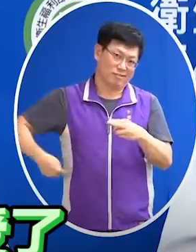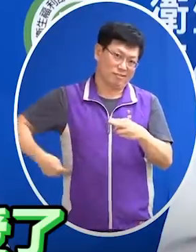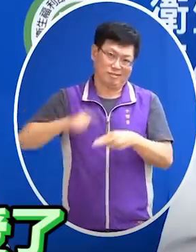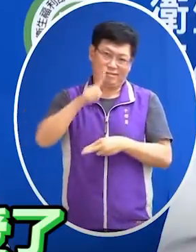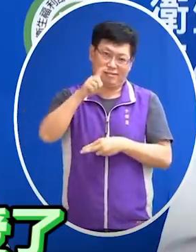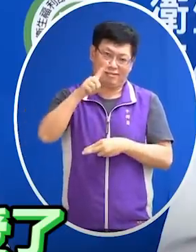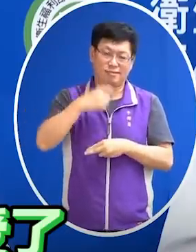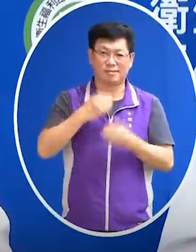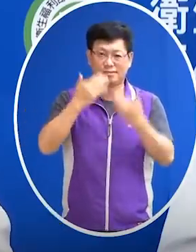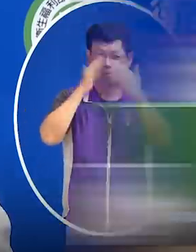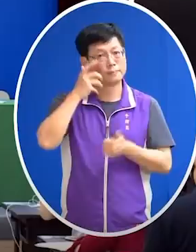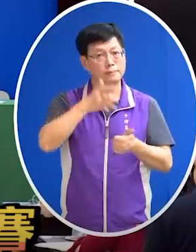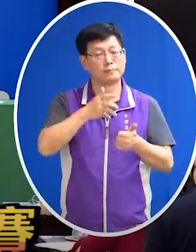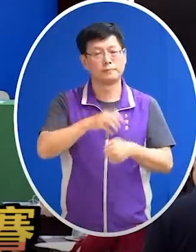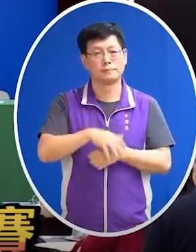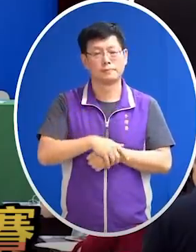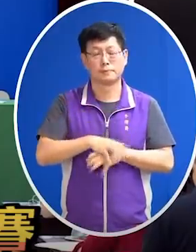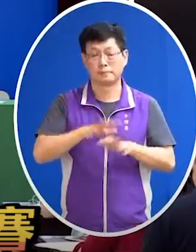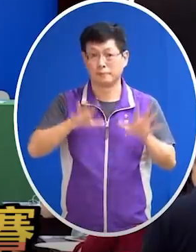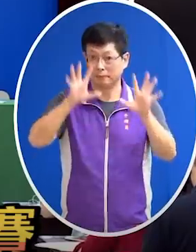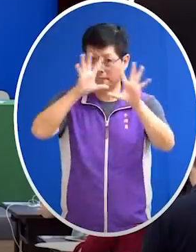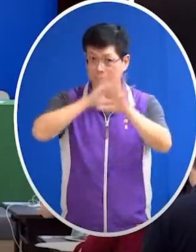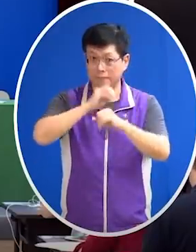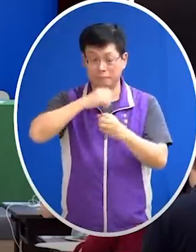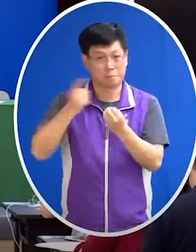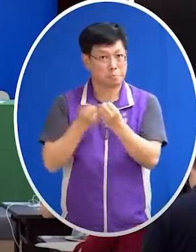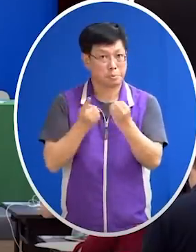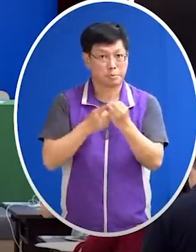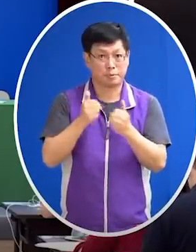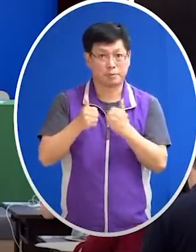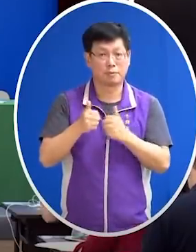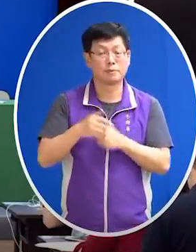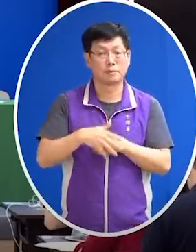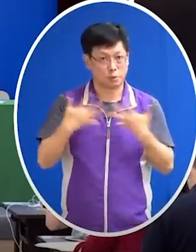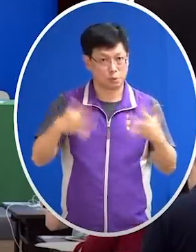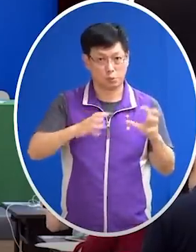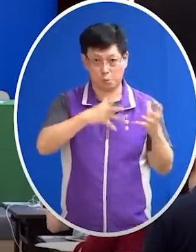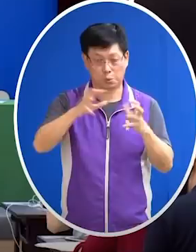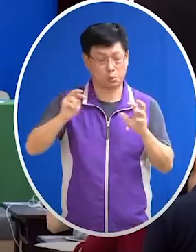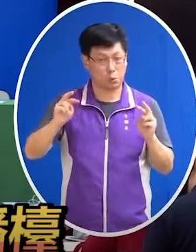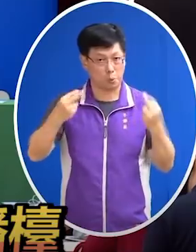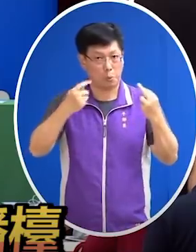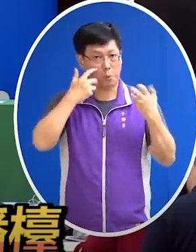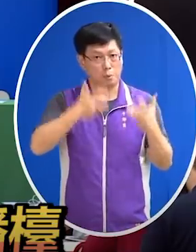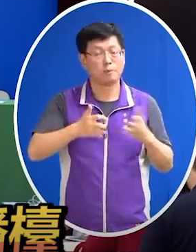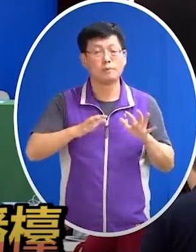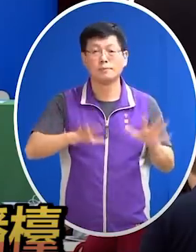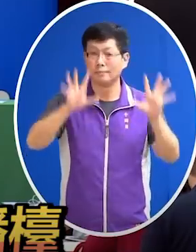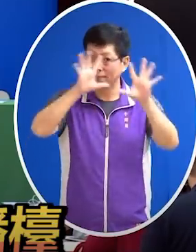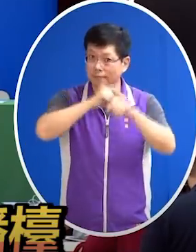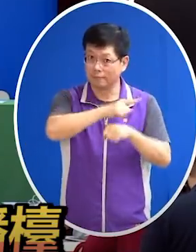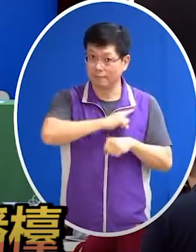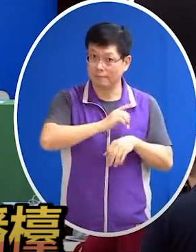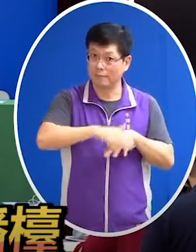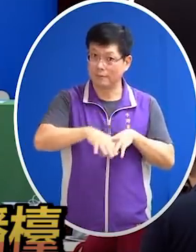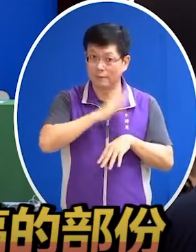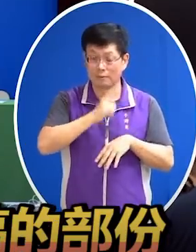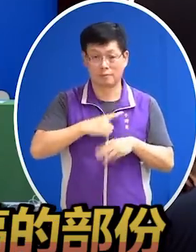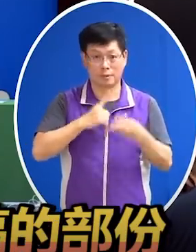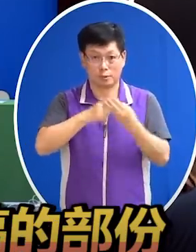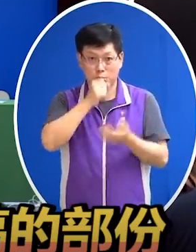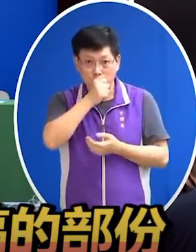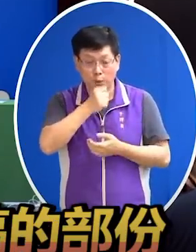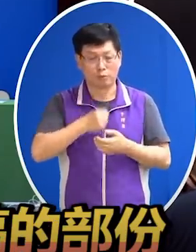没有办法承受了 这个球赛世界都很关注嘛，那想问一下说，您今晚会不会上这个主播